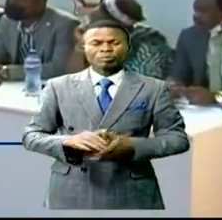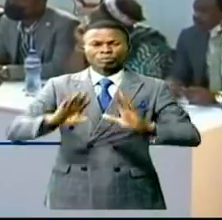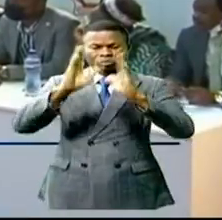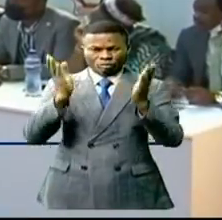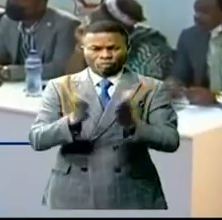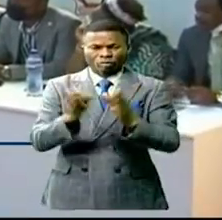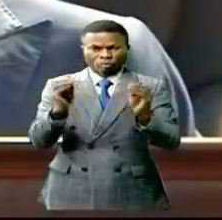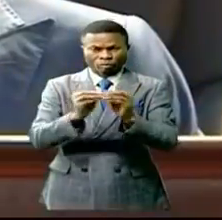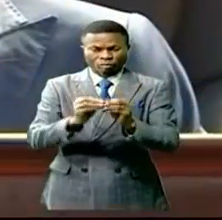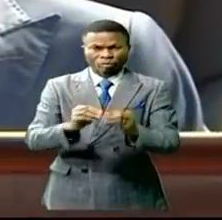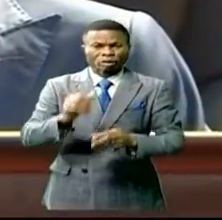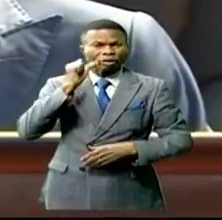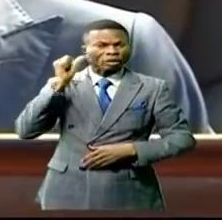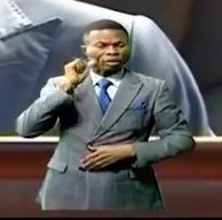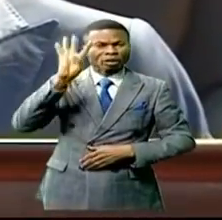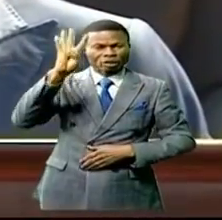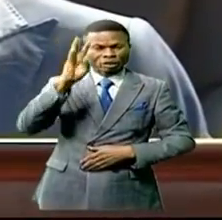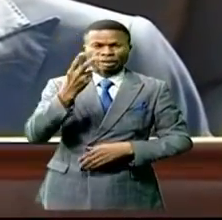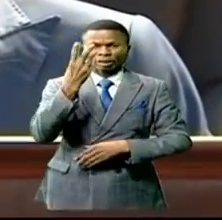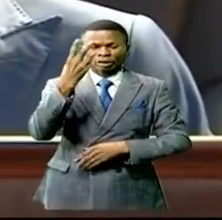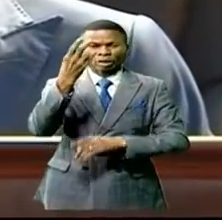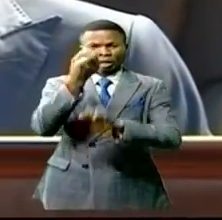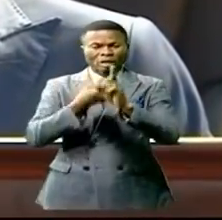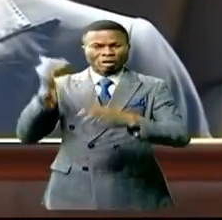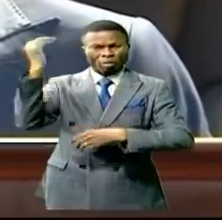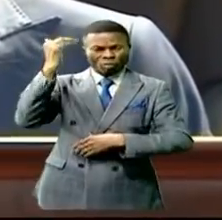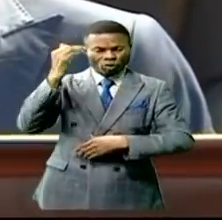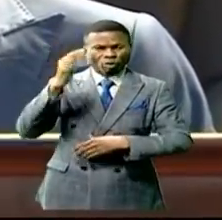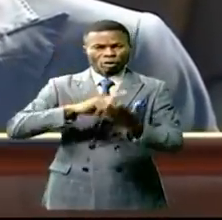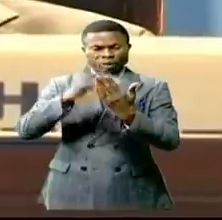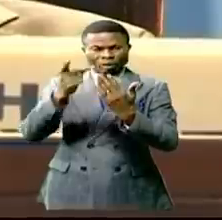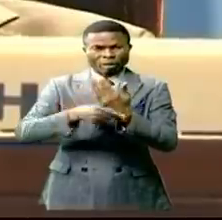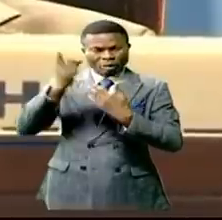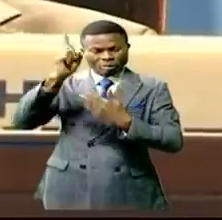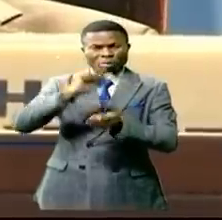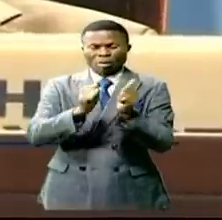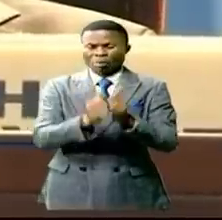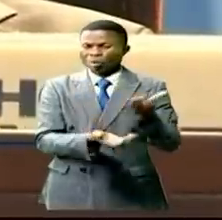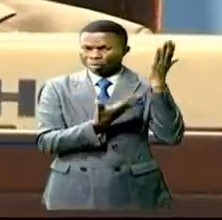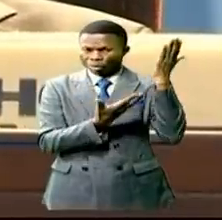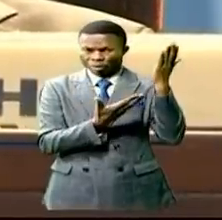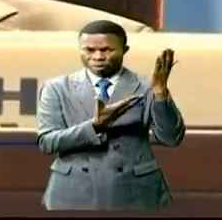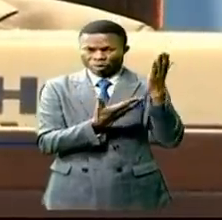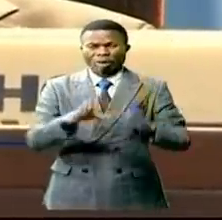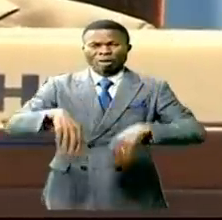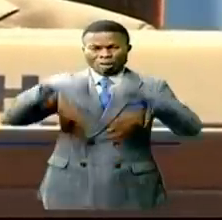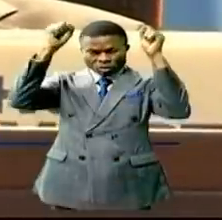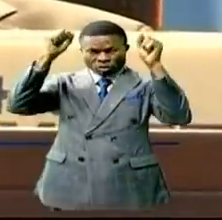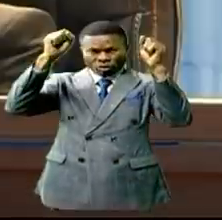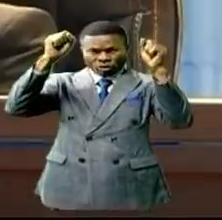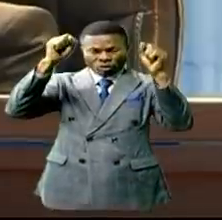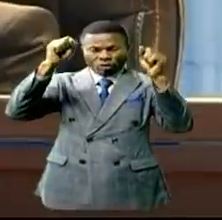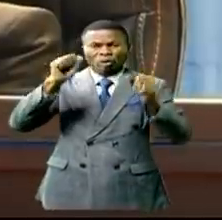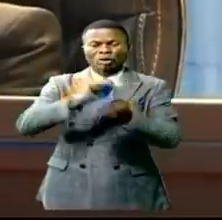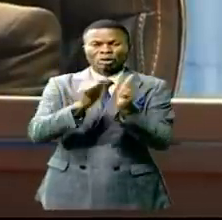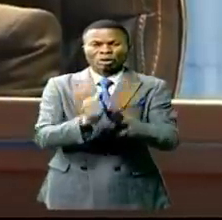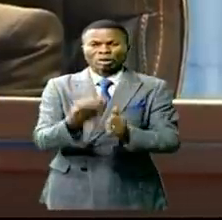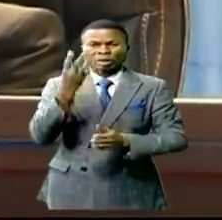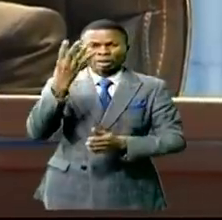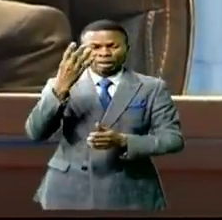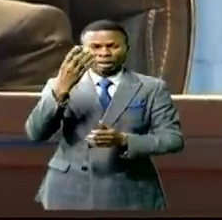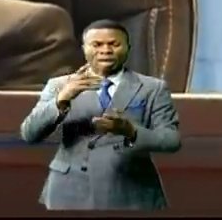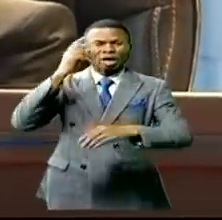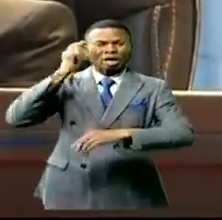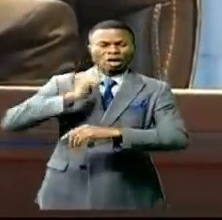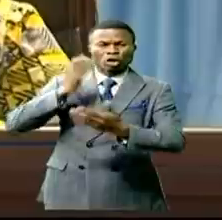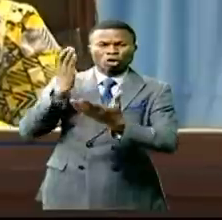encore ce jeudi 2 décembre pour deux des points à l'ordre du jour le premier point a porté sur l'adoption une globaux de quatre procès verbaux